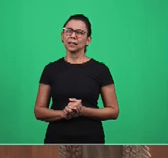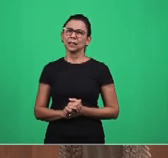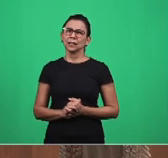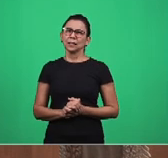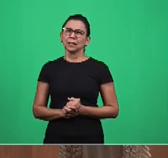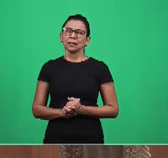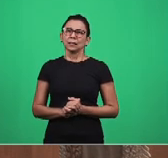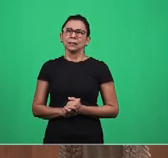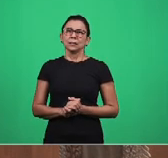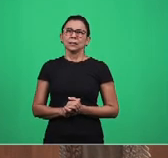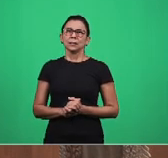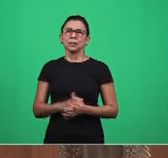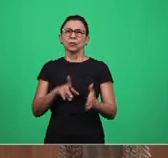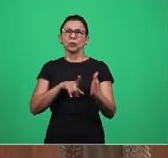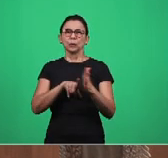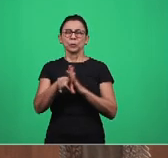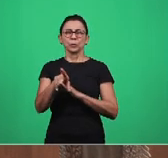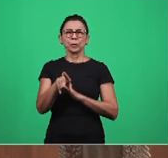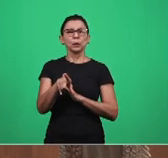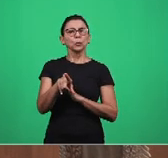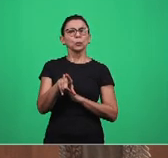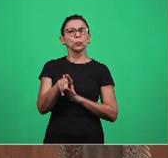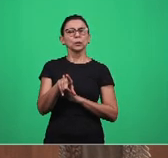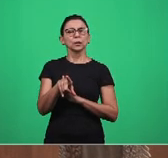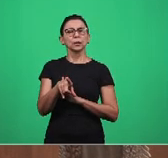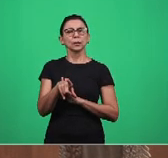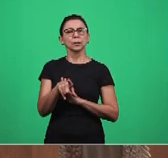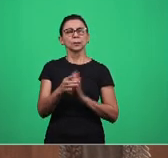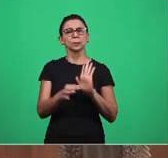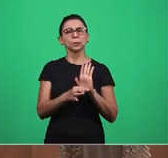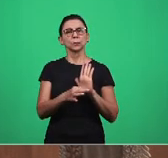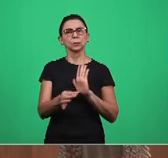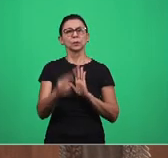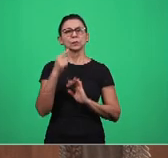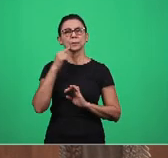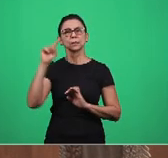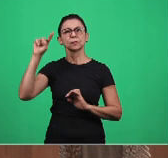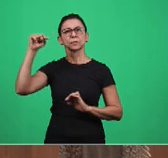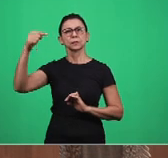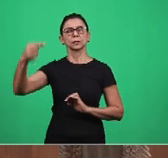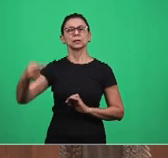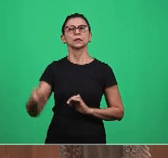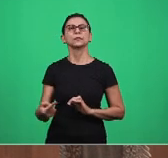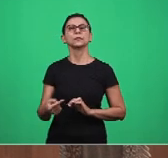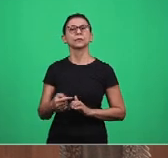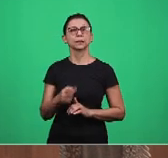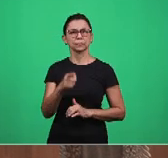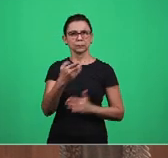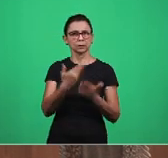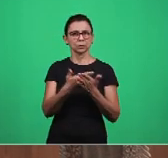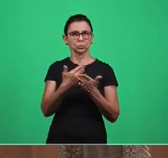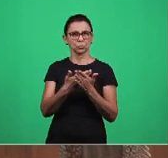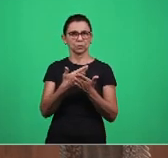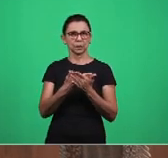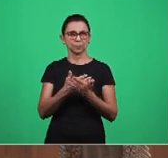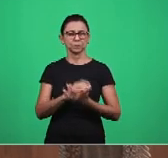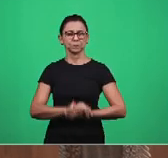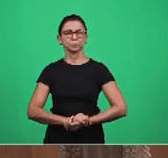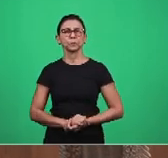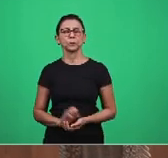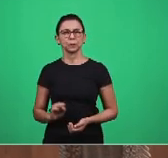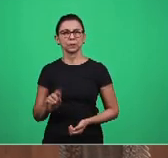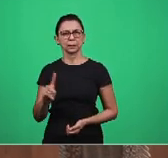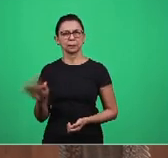la question proposée pour le dimanche prochain, afin que vous puissiez étudier la semaine